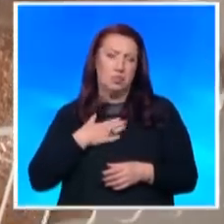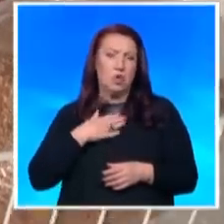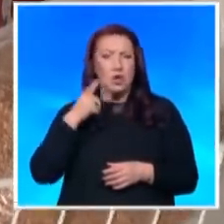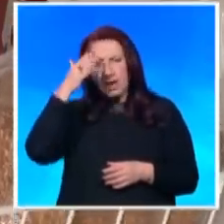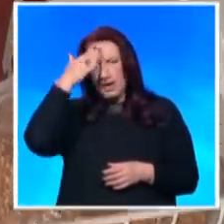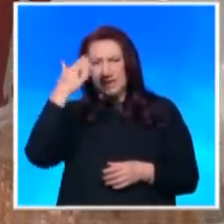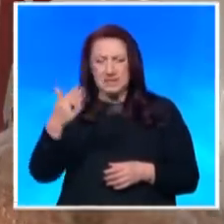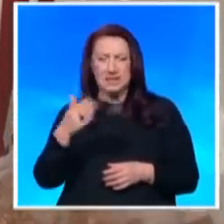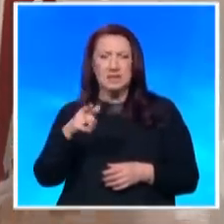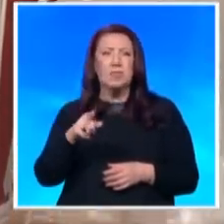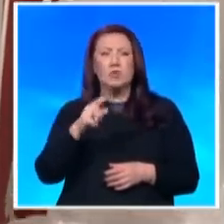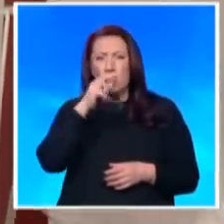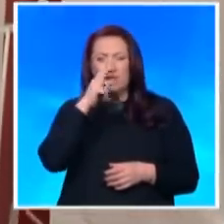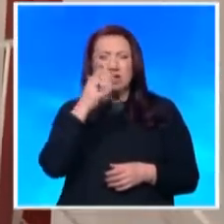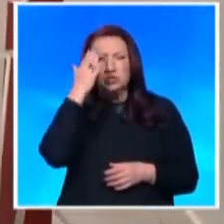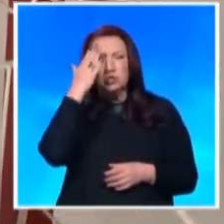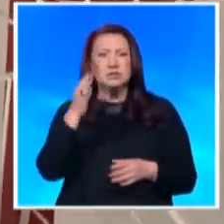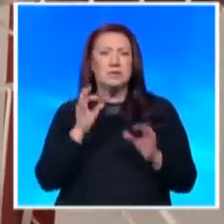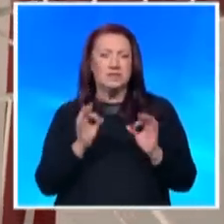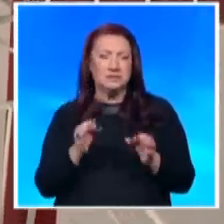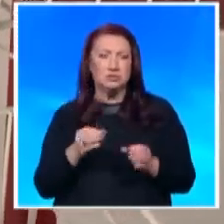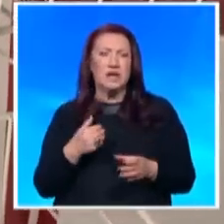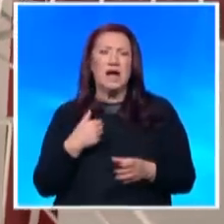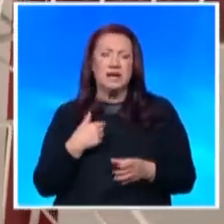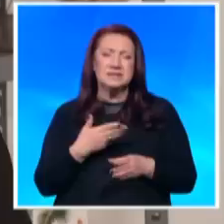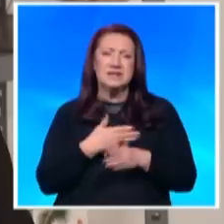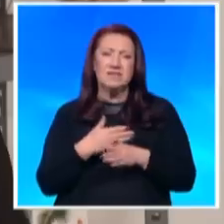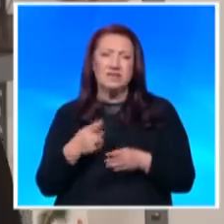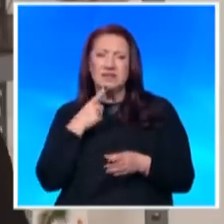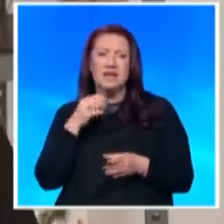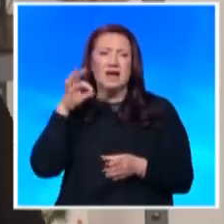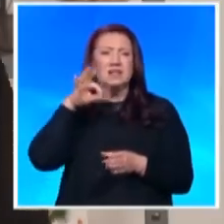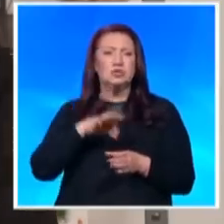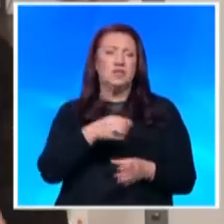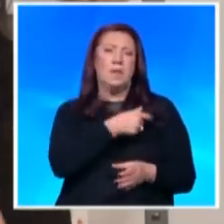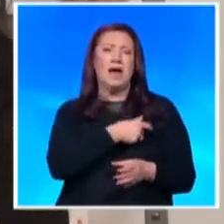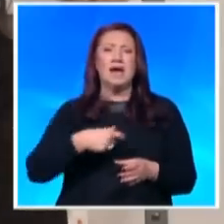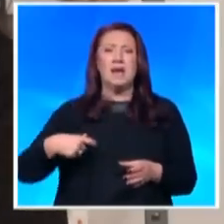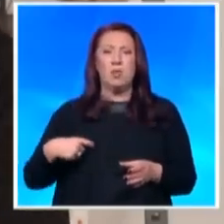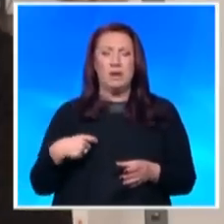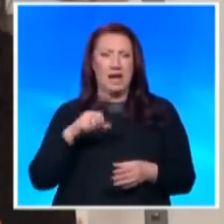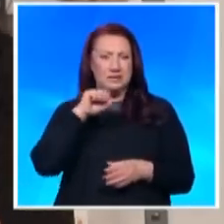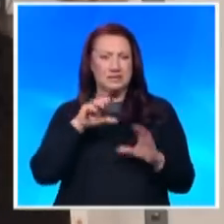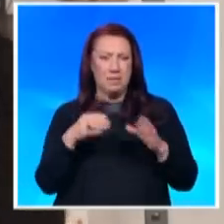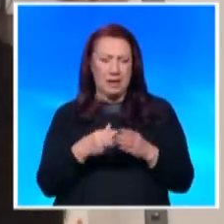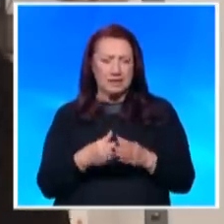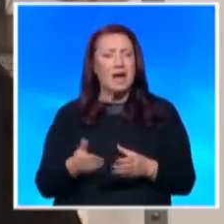справедливостта. Аз така или иначе си давах гласа за Републиканската народна партия. Пак за тях ще гласувам.